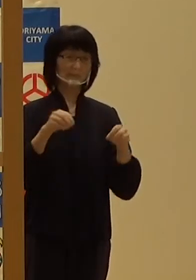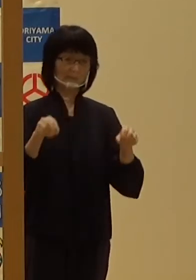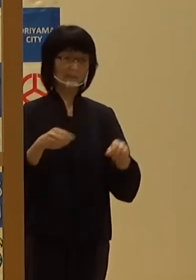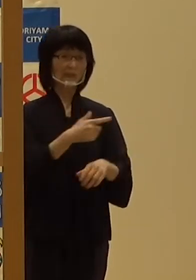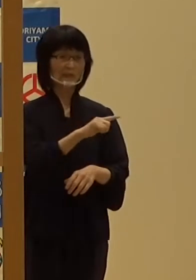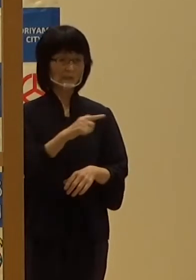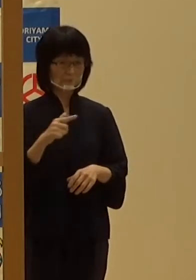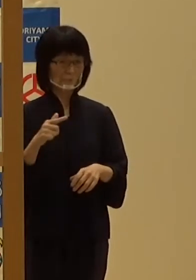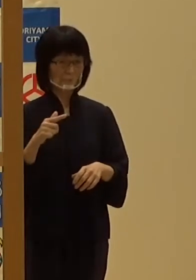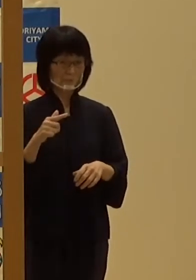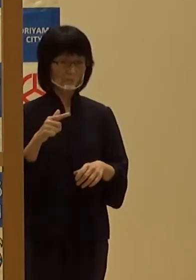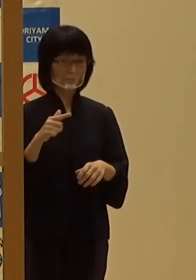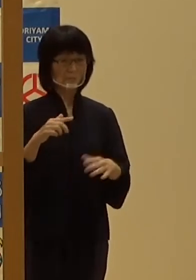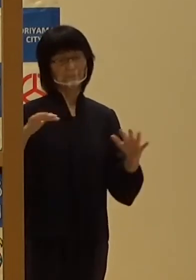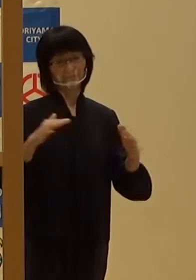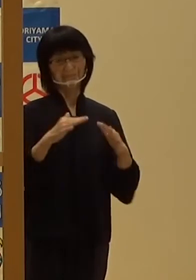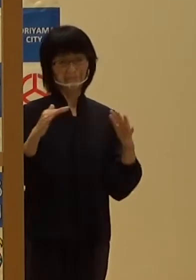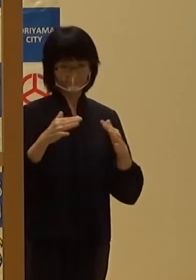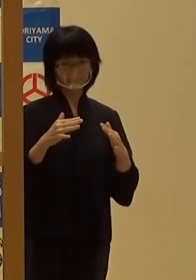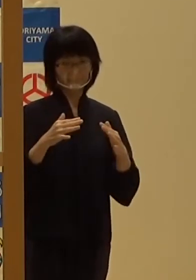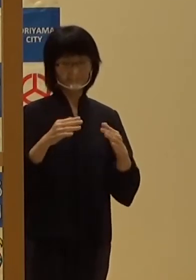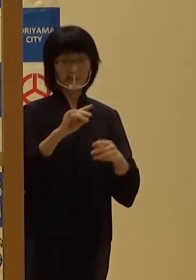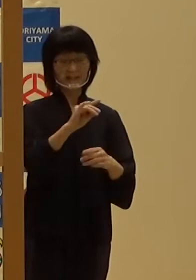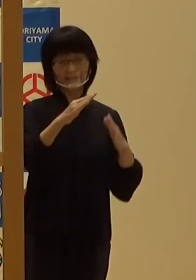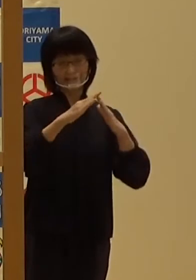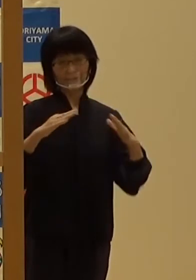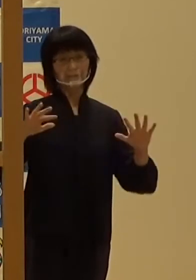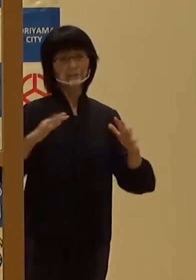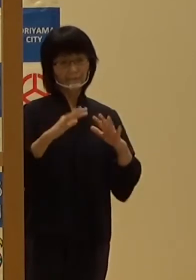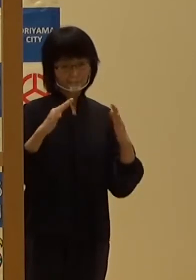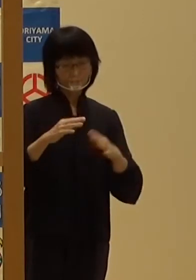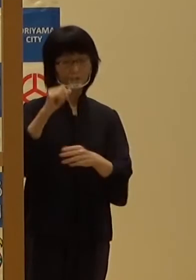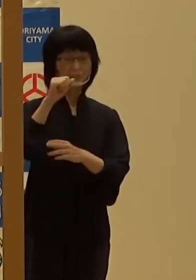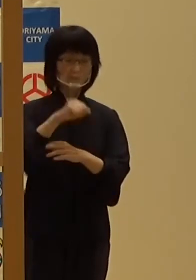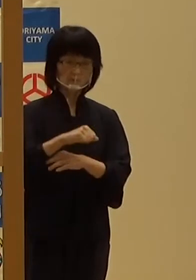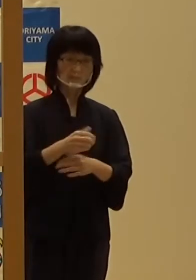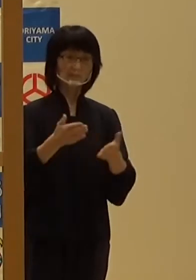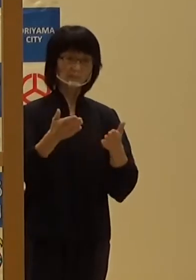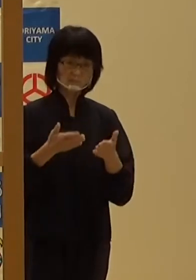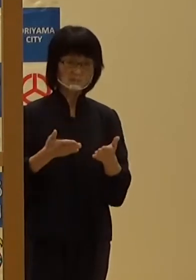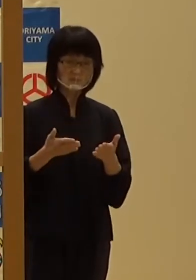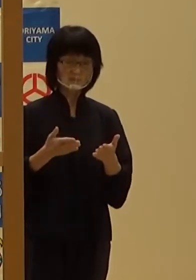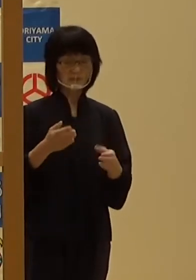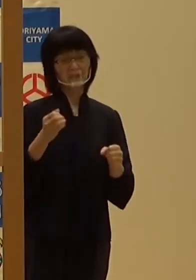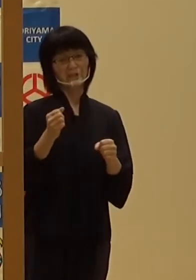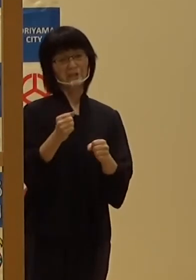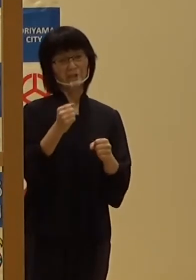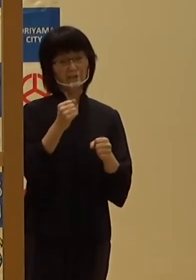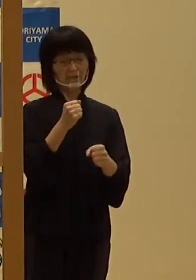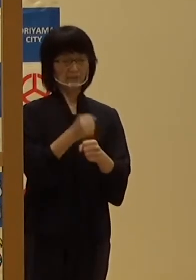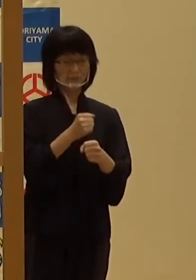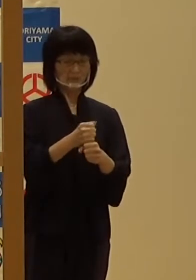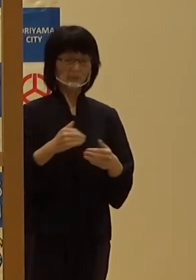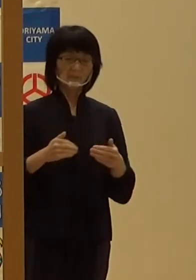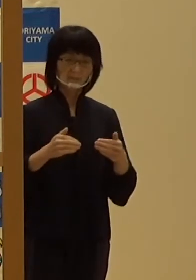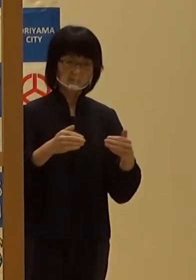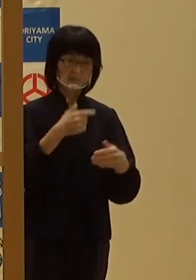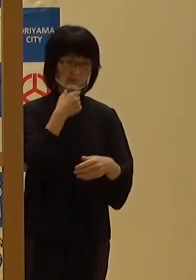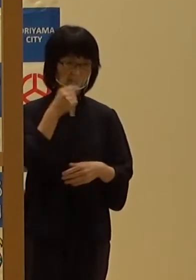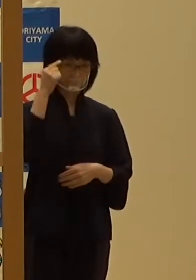して、議会のご承認を伺った上で、事業を本格的に進めてまいることとしております。